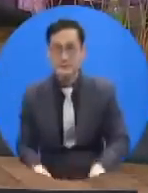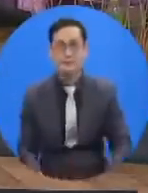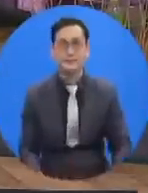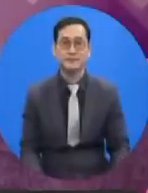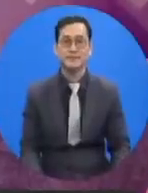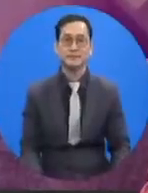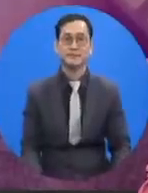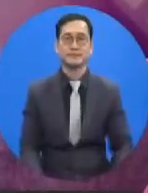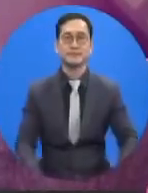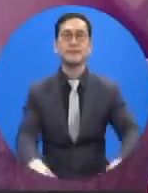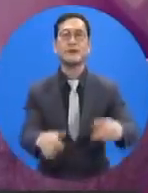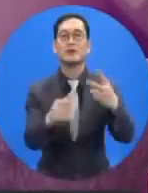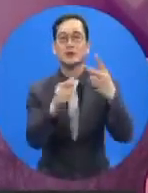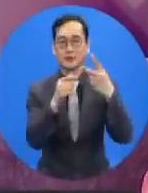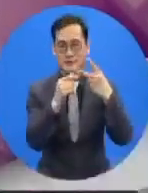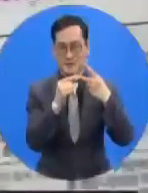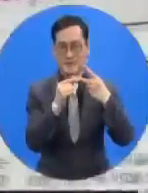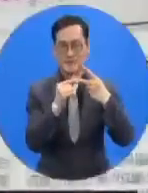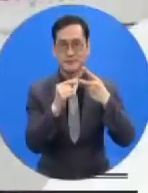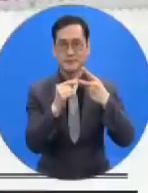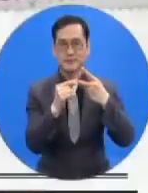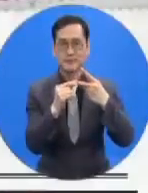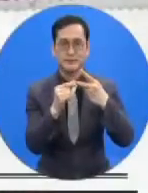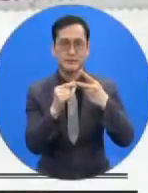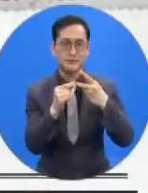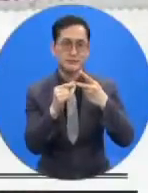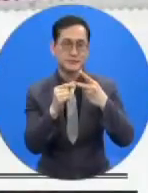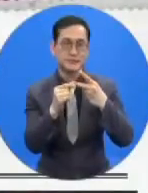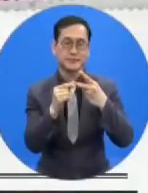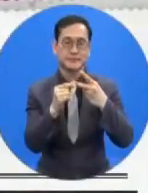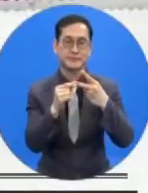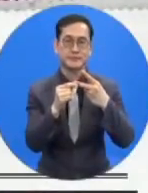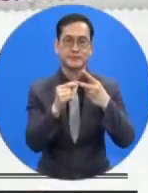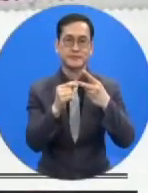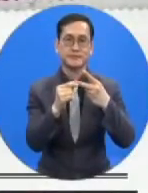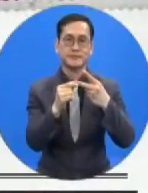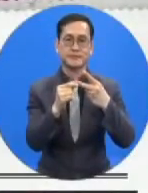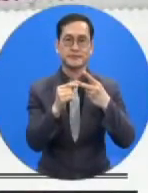이번엔 저희가 준비한 두 번째 이슈를 소개해드립니다. 아, 이겁니다.